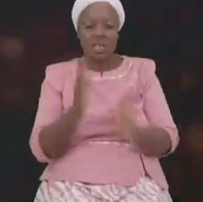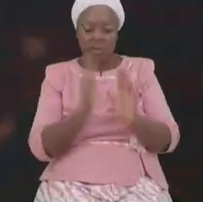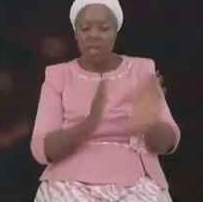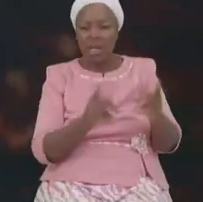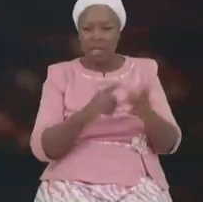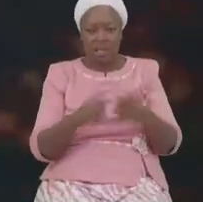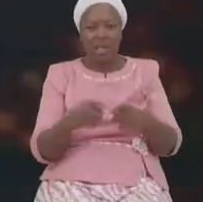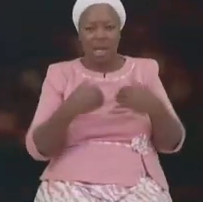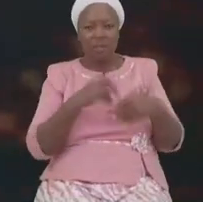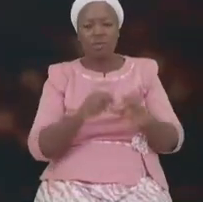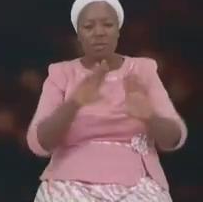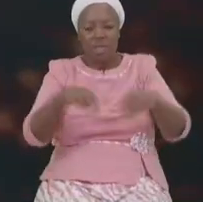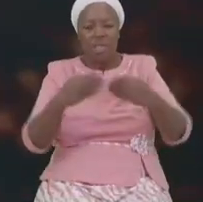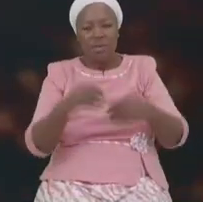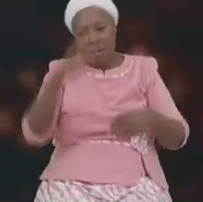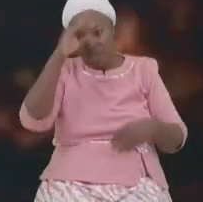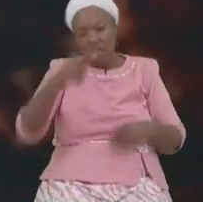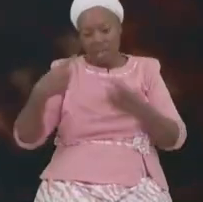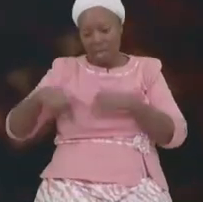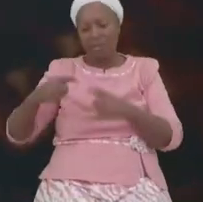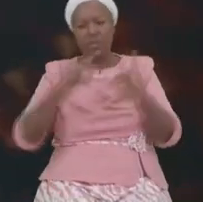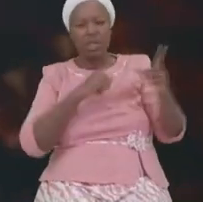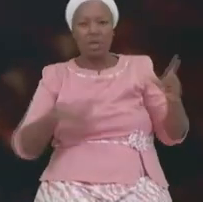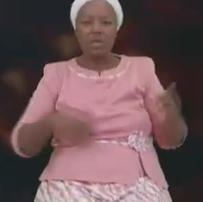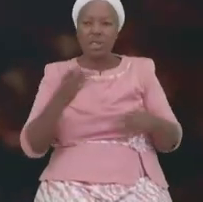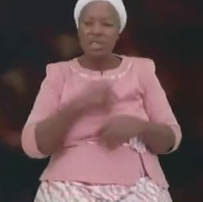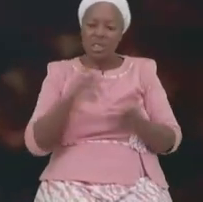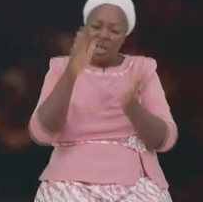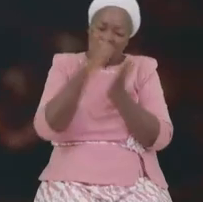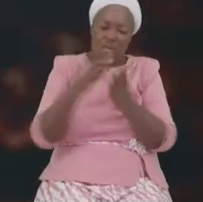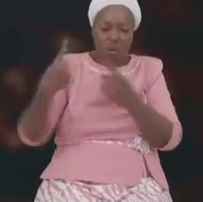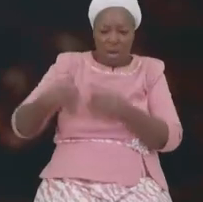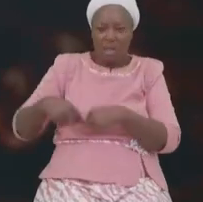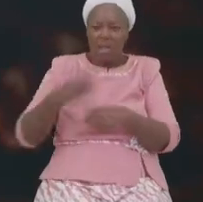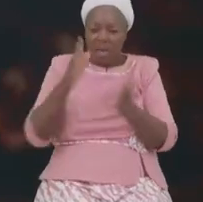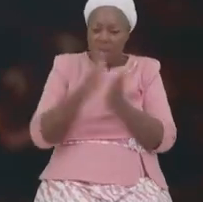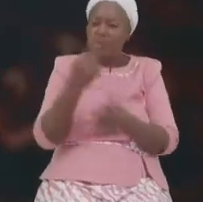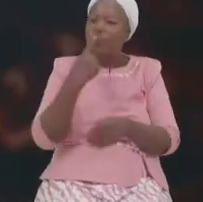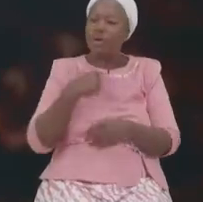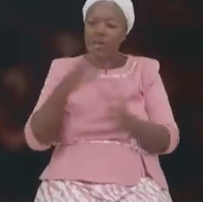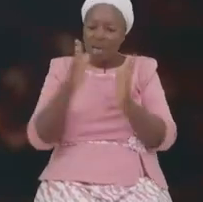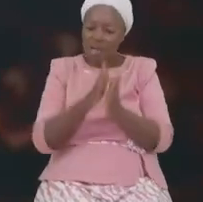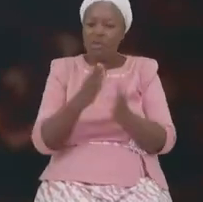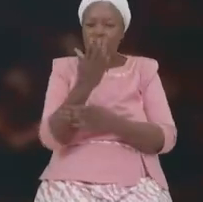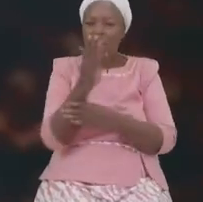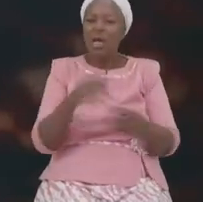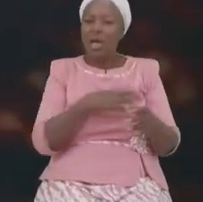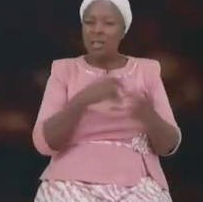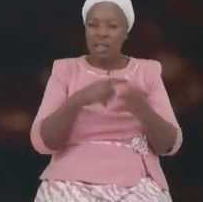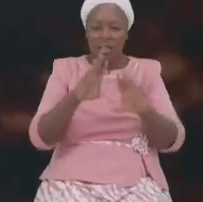et devait donner son cœur au Seigneur. Un petit cœur, une petite main, donnez-moi tout